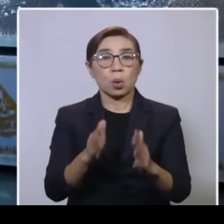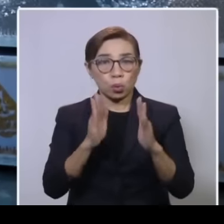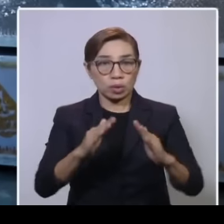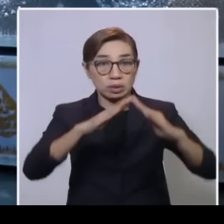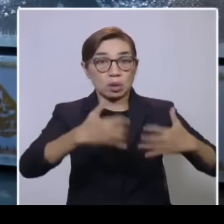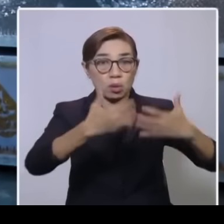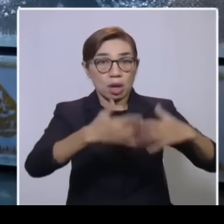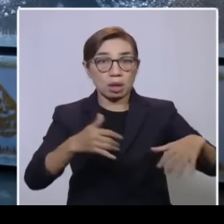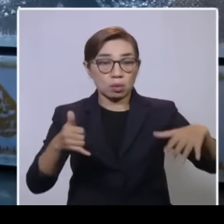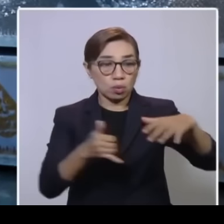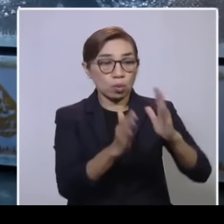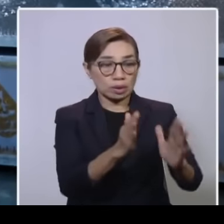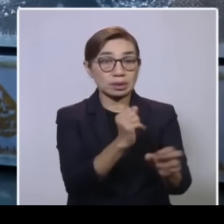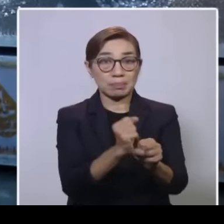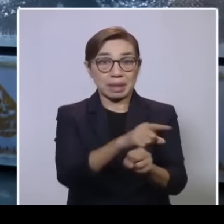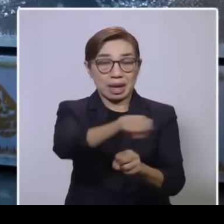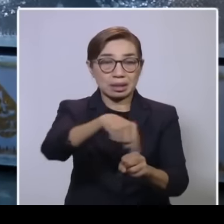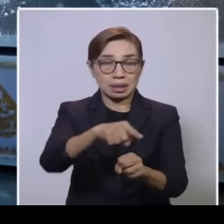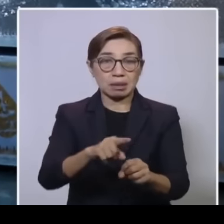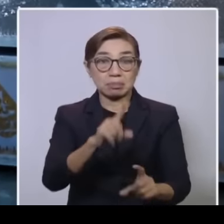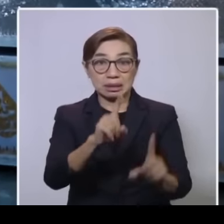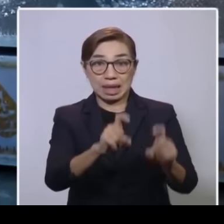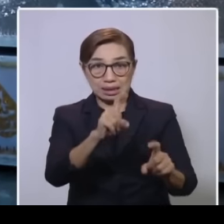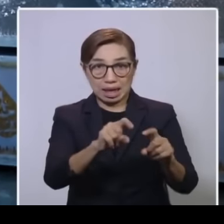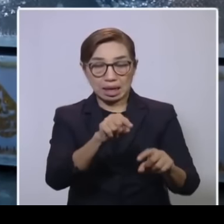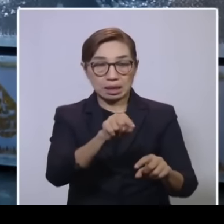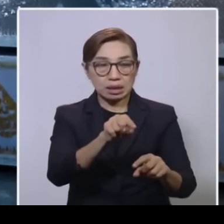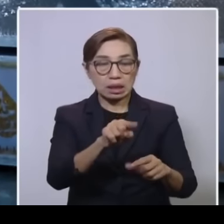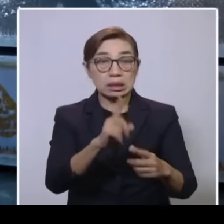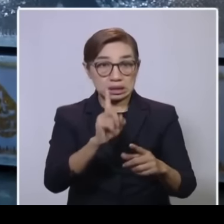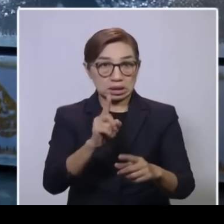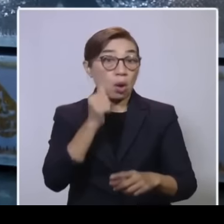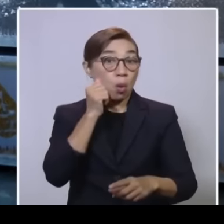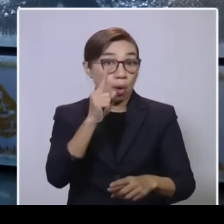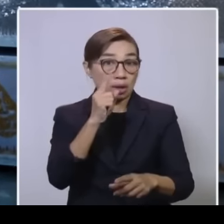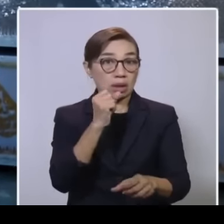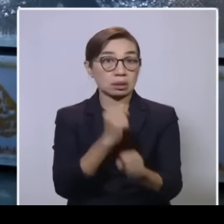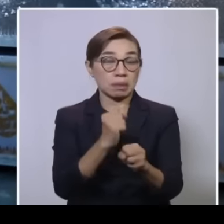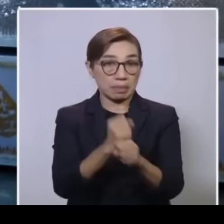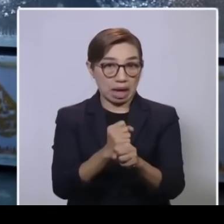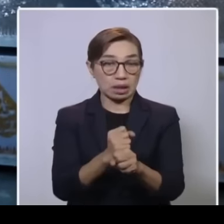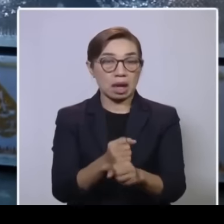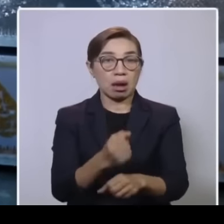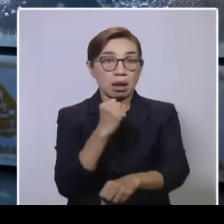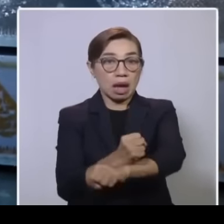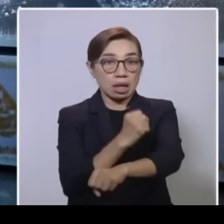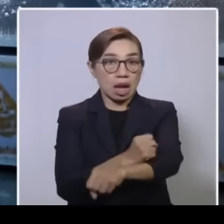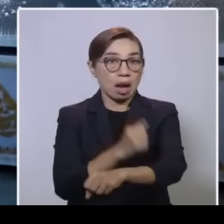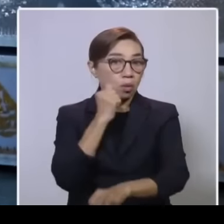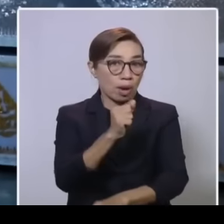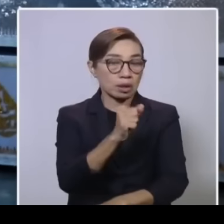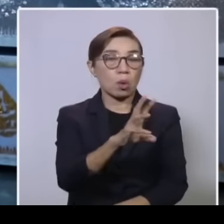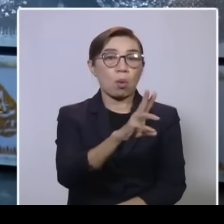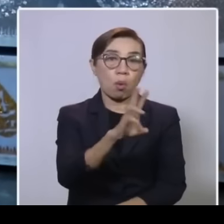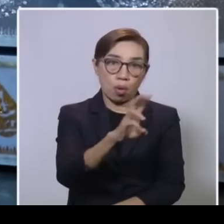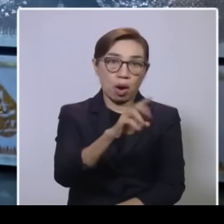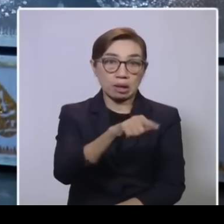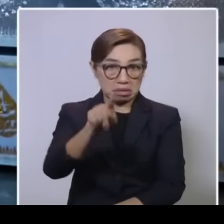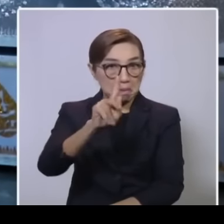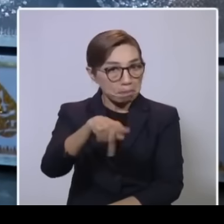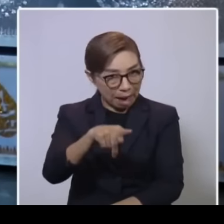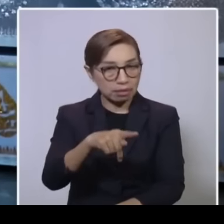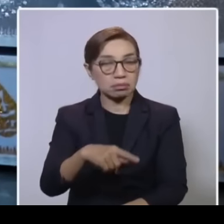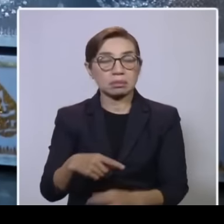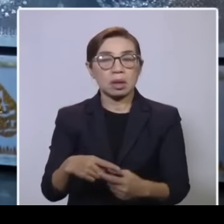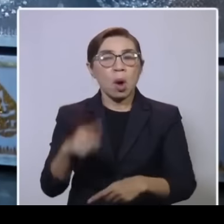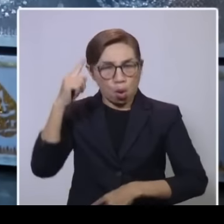งานในโรงงานนะคะจะได้เท่าที่สอบถามได้รายได้วันละประมาณ600ถึง 1,000 ต่อวันนะคะรู้ว่าเสี่ยงค่ะแต่ก็ยังอย